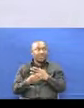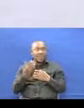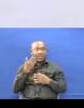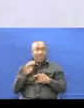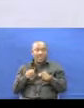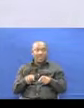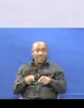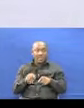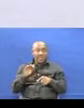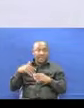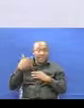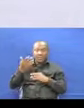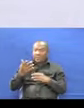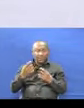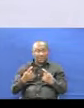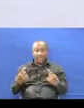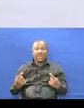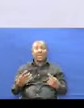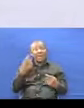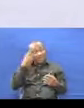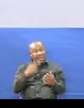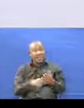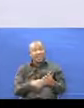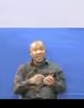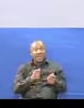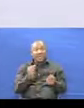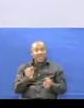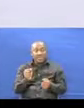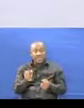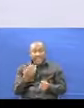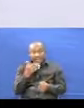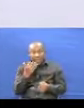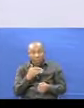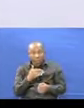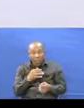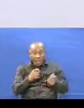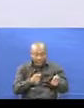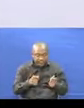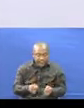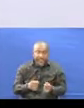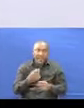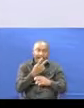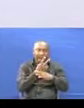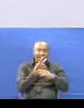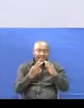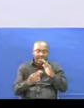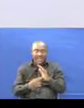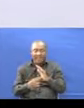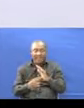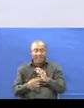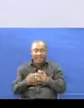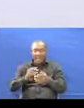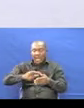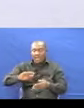shangae? Mzee Cheko alilima mbili ya saba ya shamba lake. Je, ni sehemu gani ya shamba